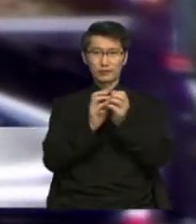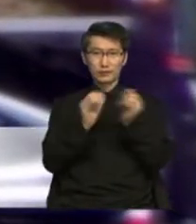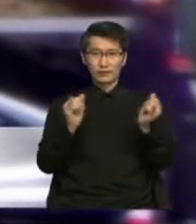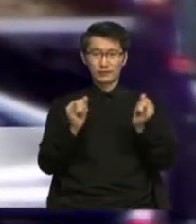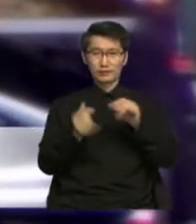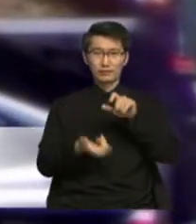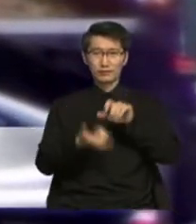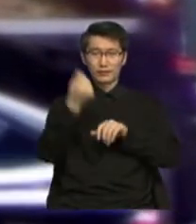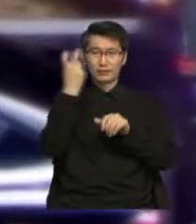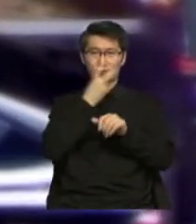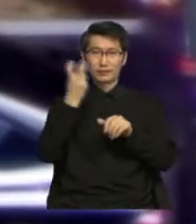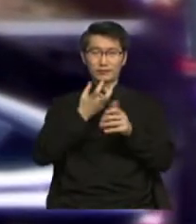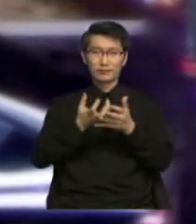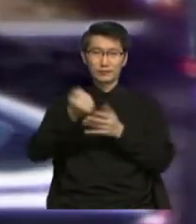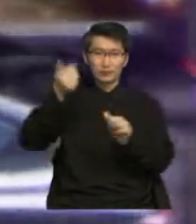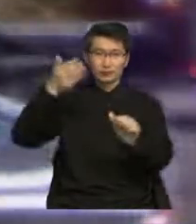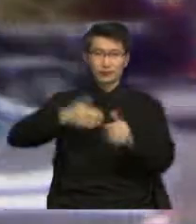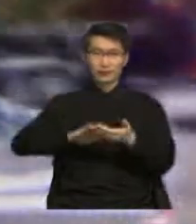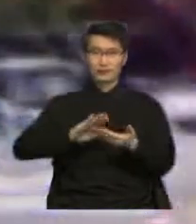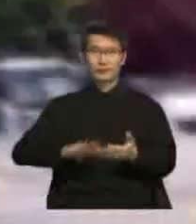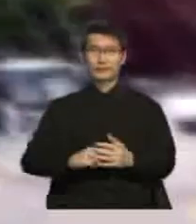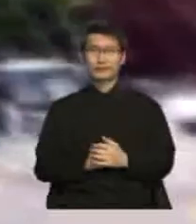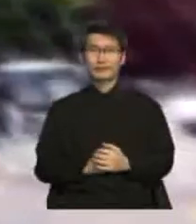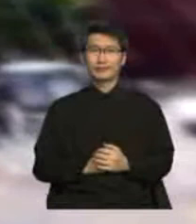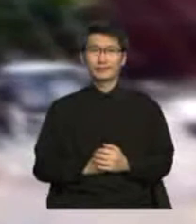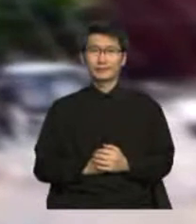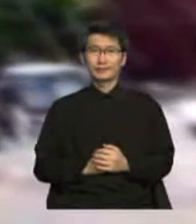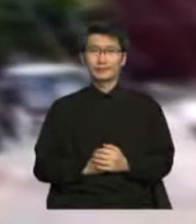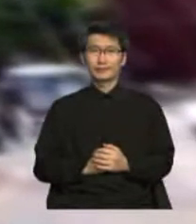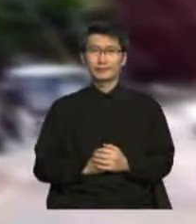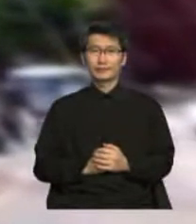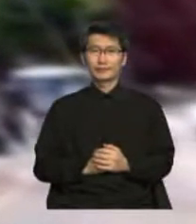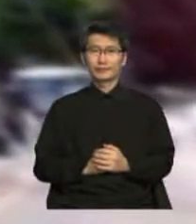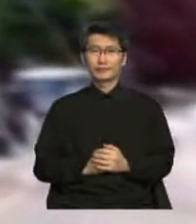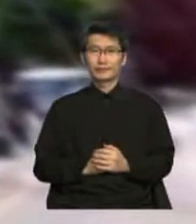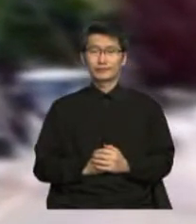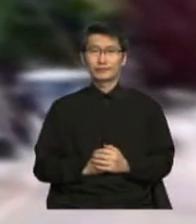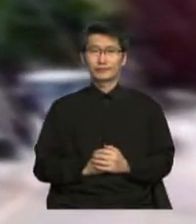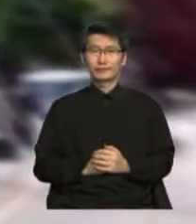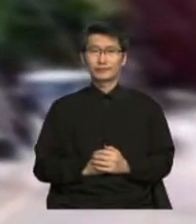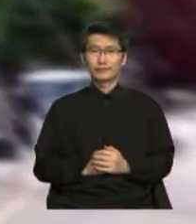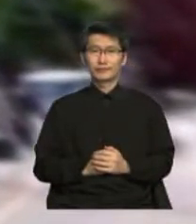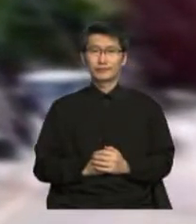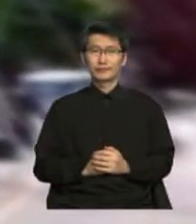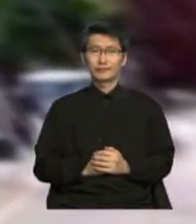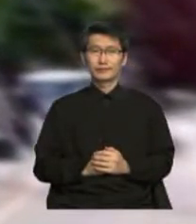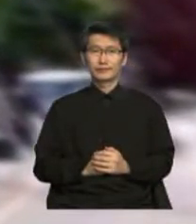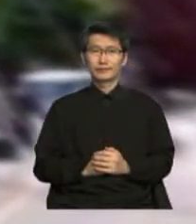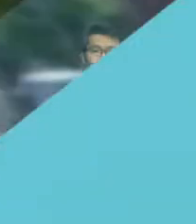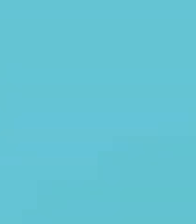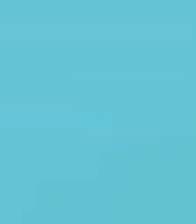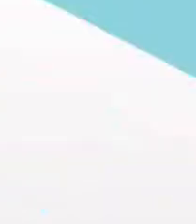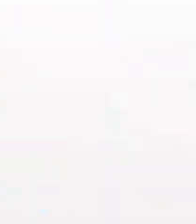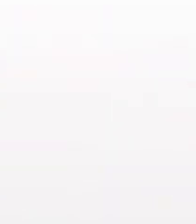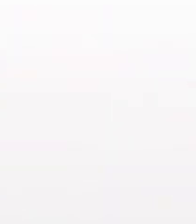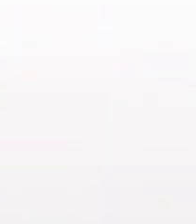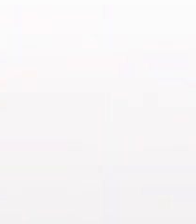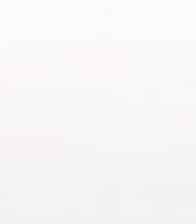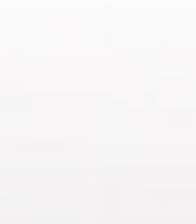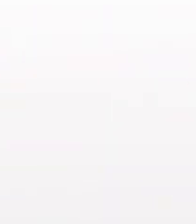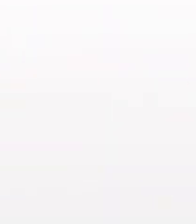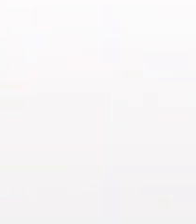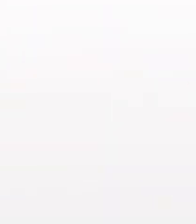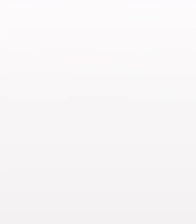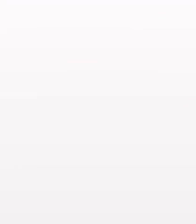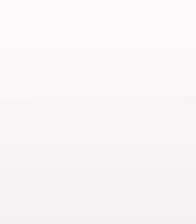중 속기 검사를 받을 것을 당부하고 있습니다 딜 i've 서울경기 캡을 tv 박 용 입니다 5